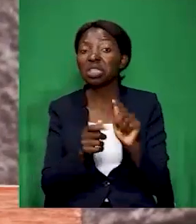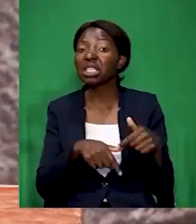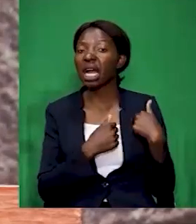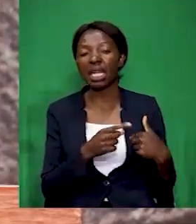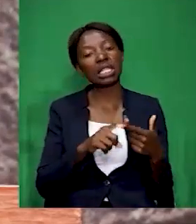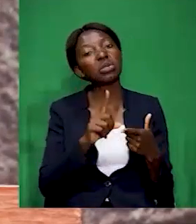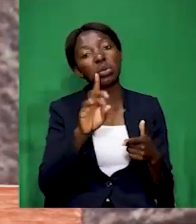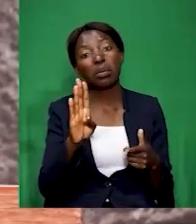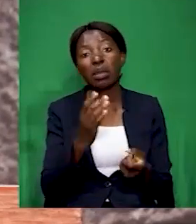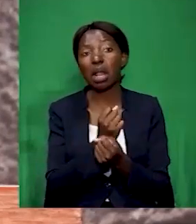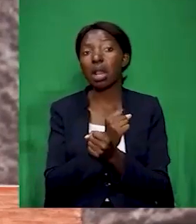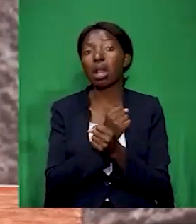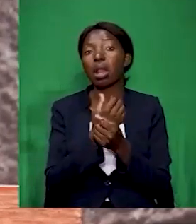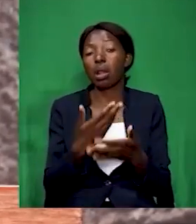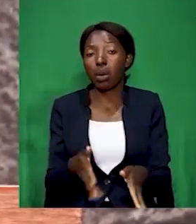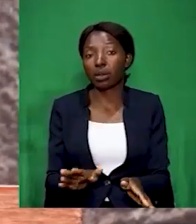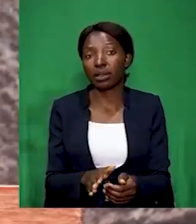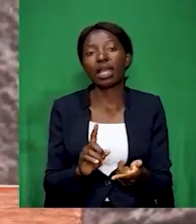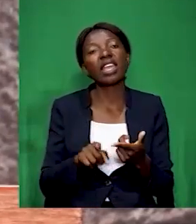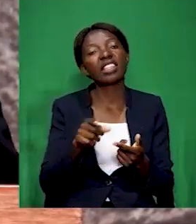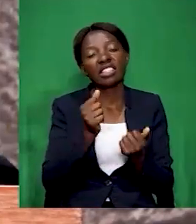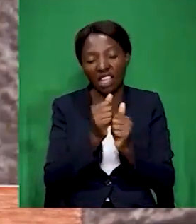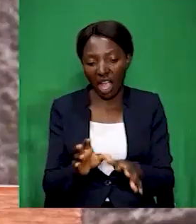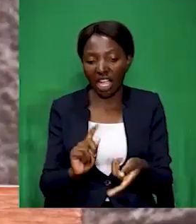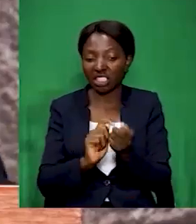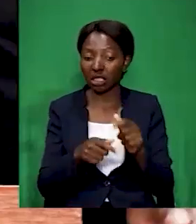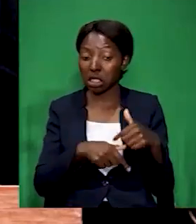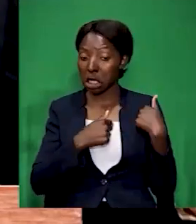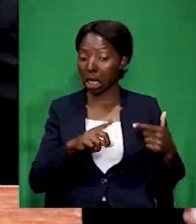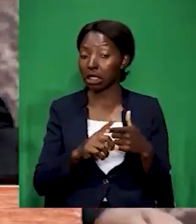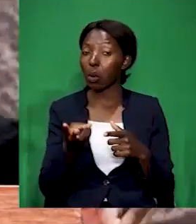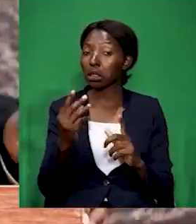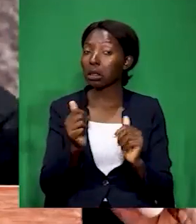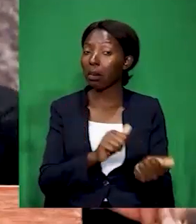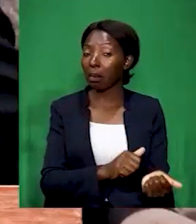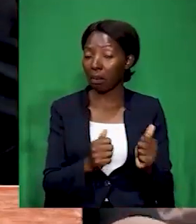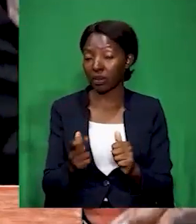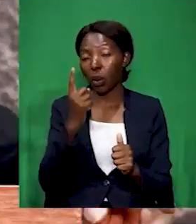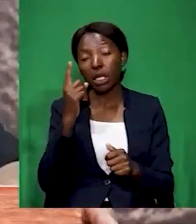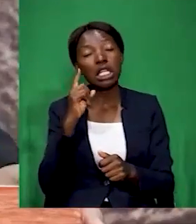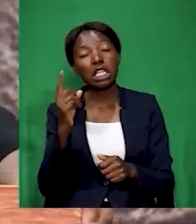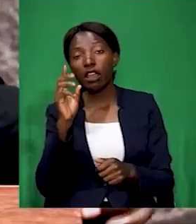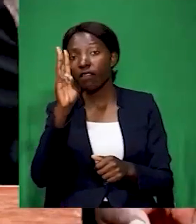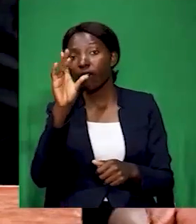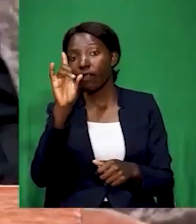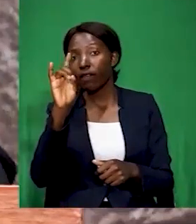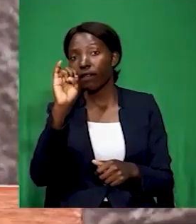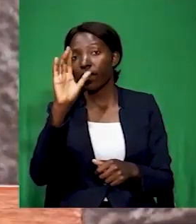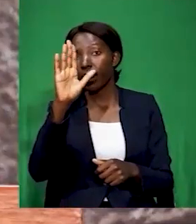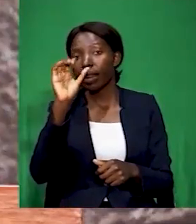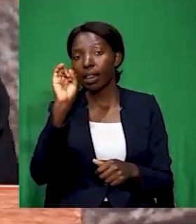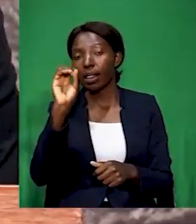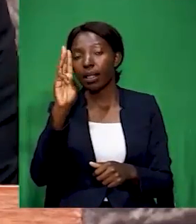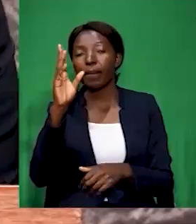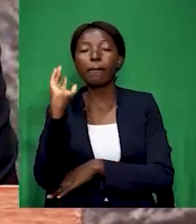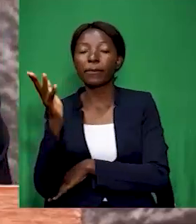ukasara uchirashika wega zvikanzi Simon wakatendeuka pano akatobhabhatidzwa anzwa vhangeri ya Firipo. Anzwa vhangeri ya Firipo. Asi